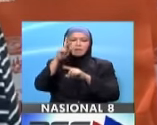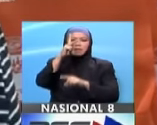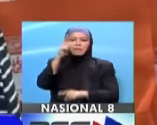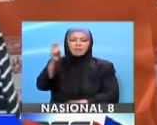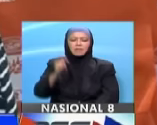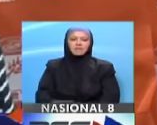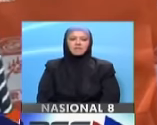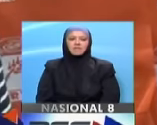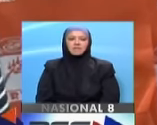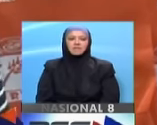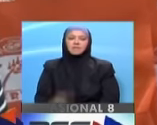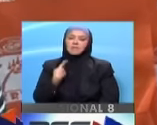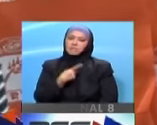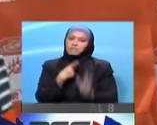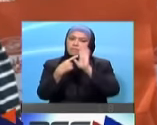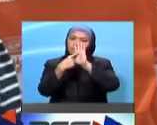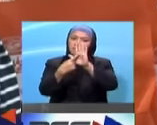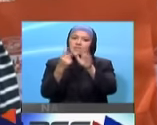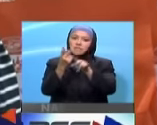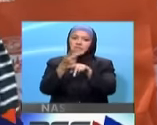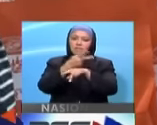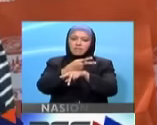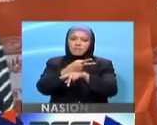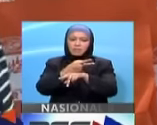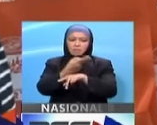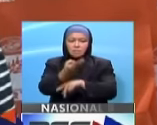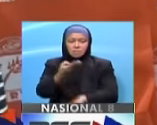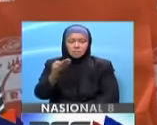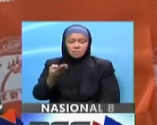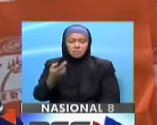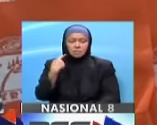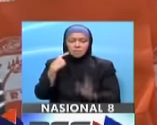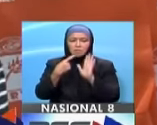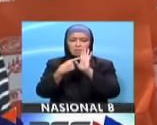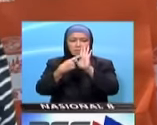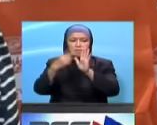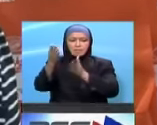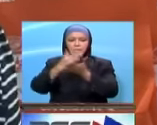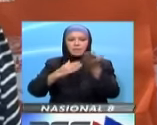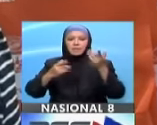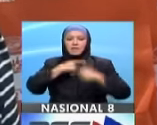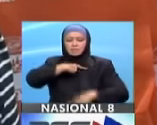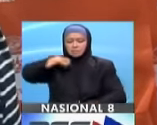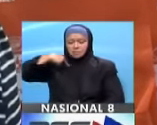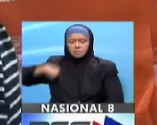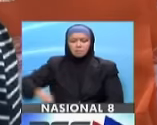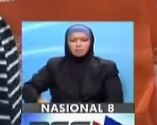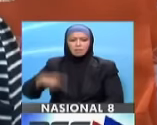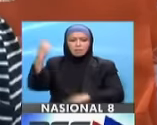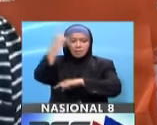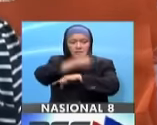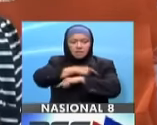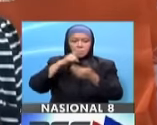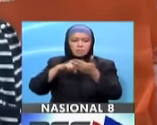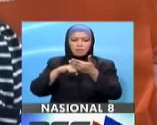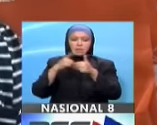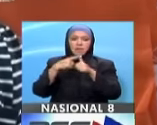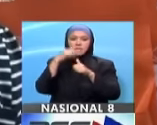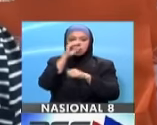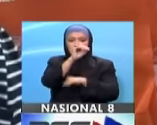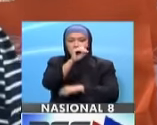Tunjukkan produk kita dekat pihak daripada China ni. Hari pertama saja 100 kilo yang kita bawa tu